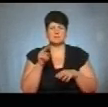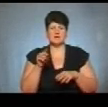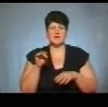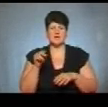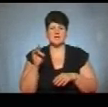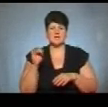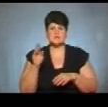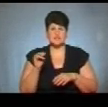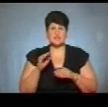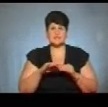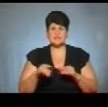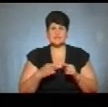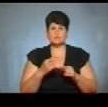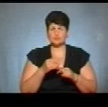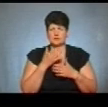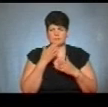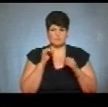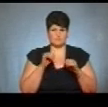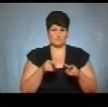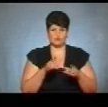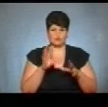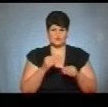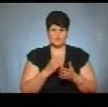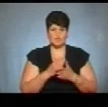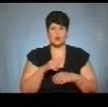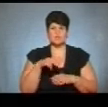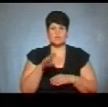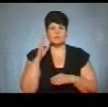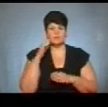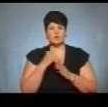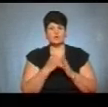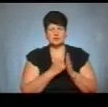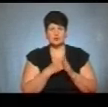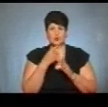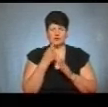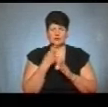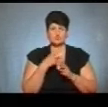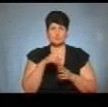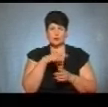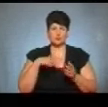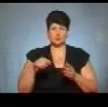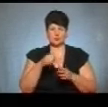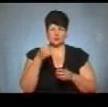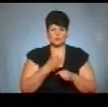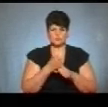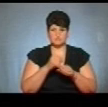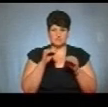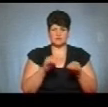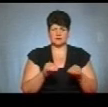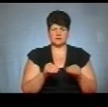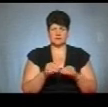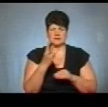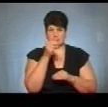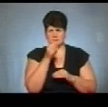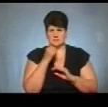діти, внуки не мають права випустити, бо тут все є. Ходили в водоканал, казав, щоб кришку зробили, то видите самі. Понижні